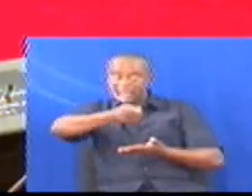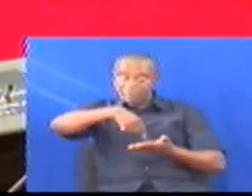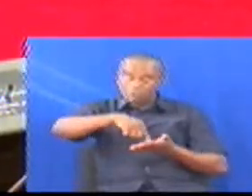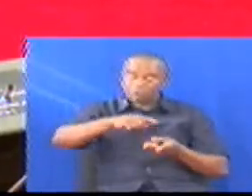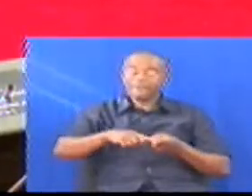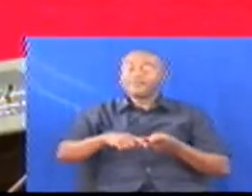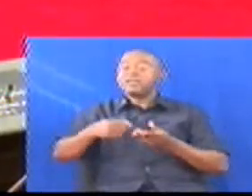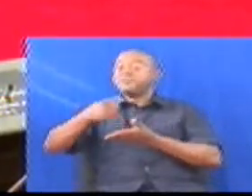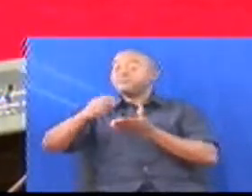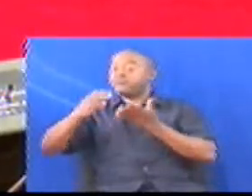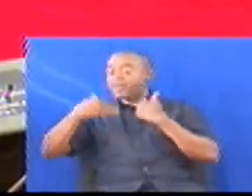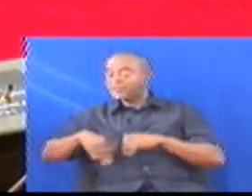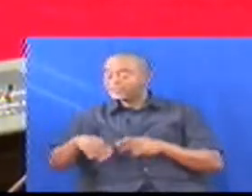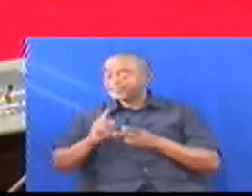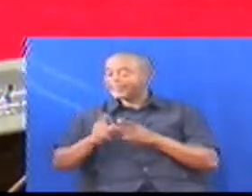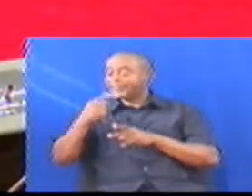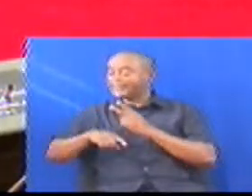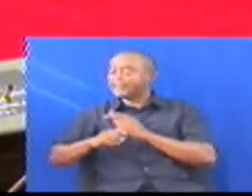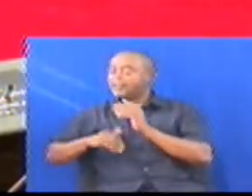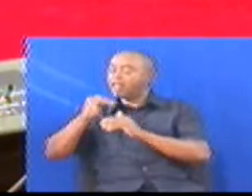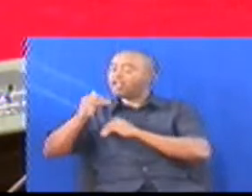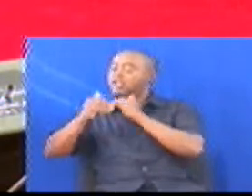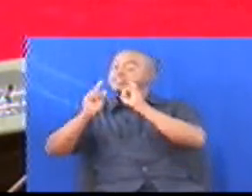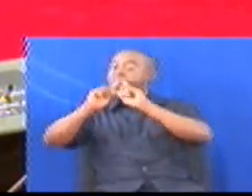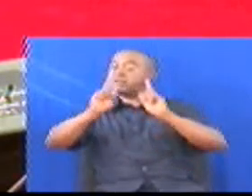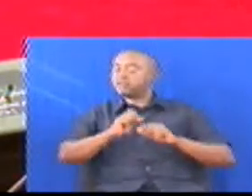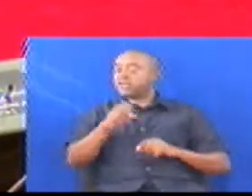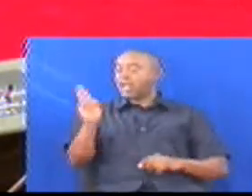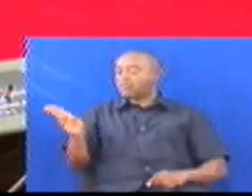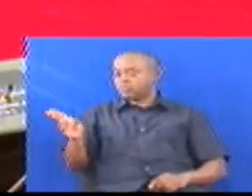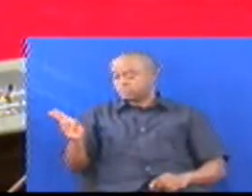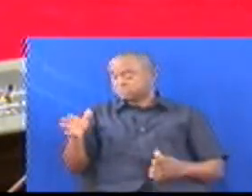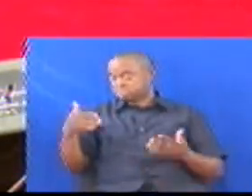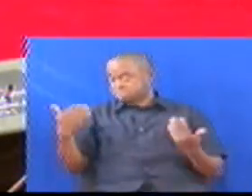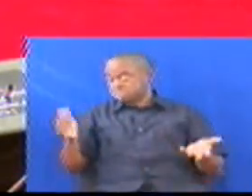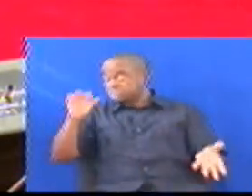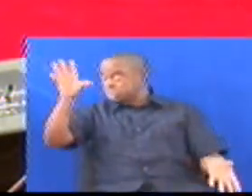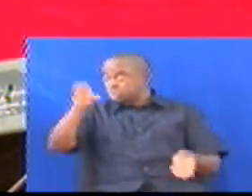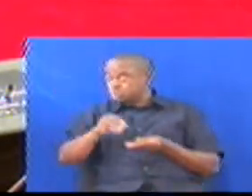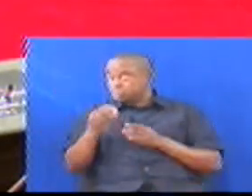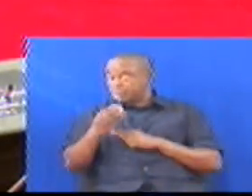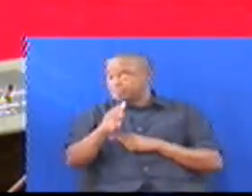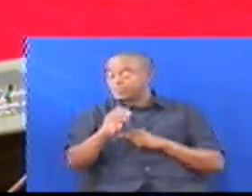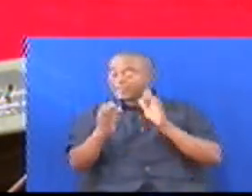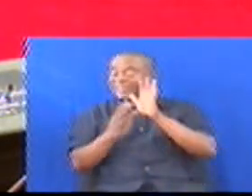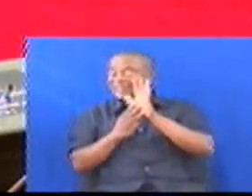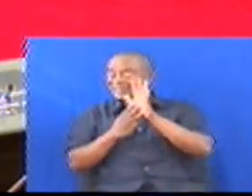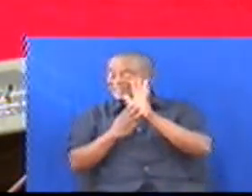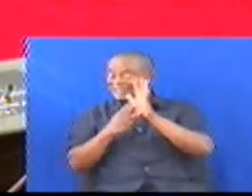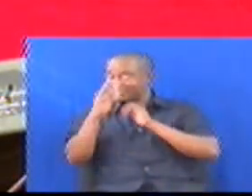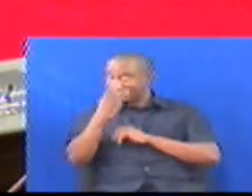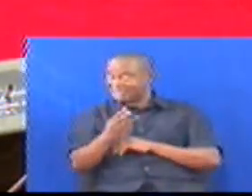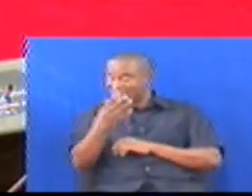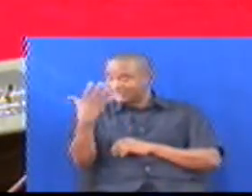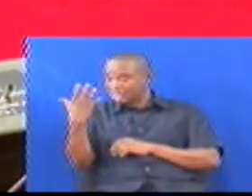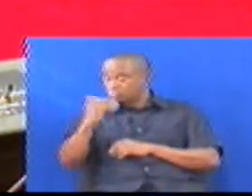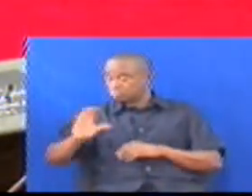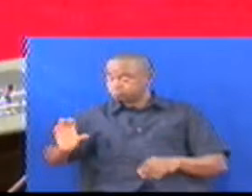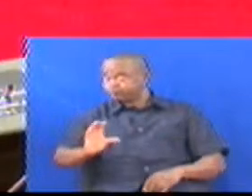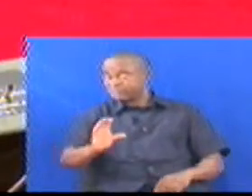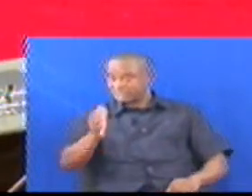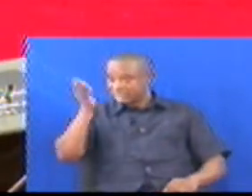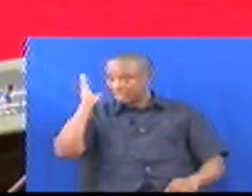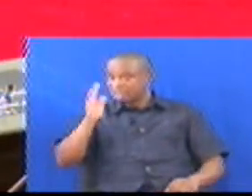kutolea huduma za afya katika ngazi za halmashauri ambapo jumla ya shilingi bilioni 35.73